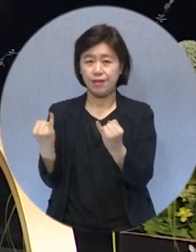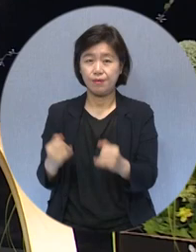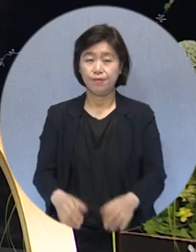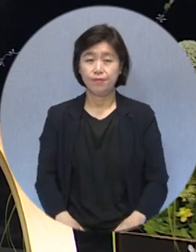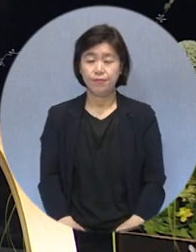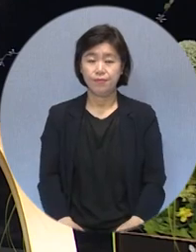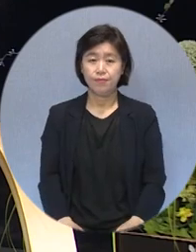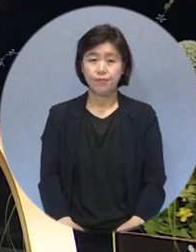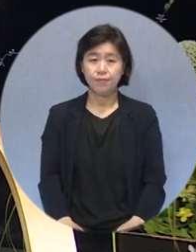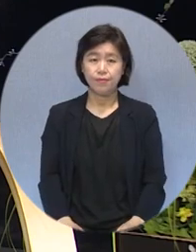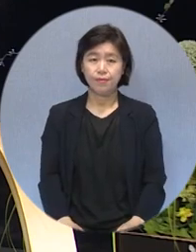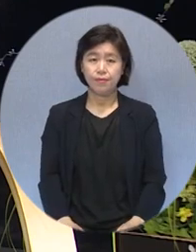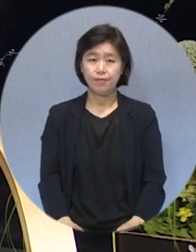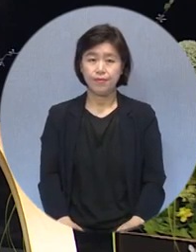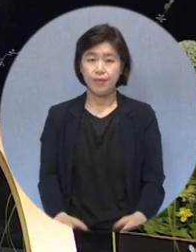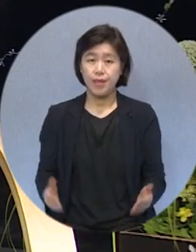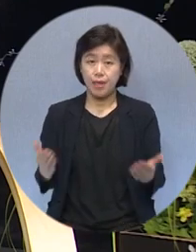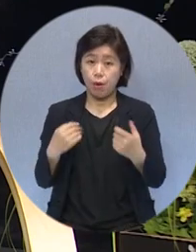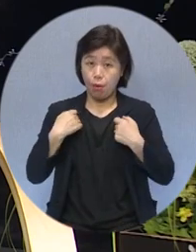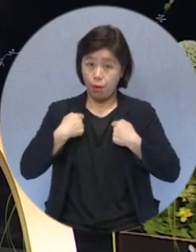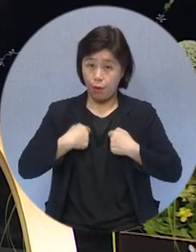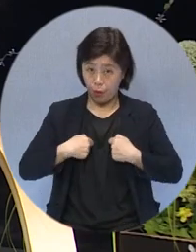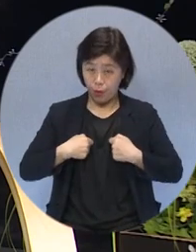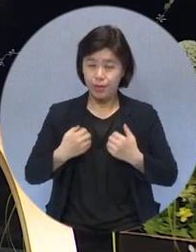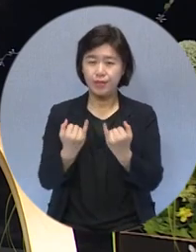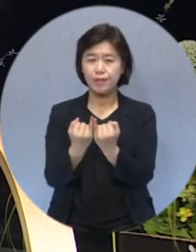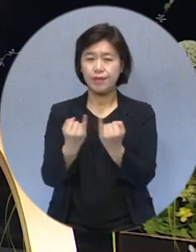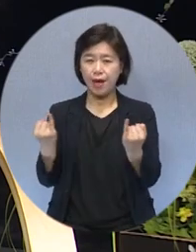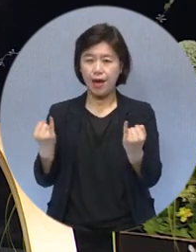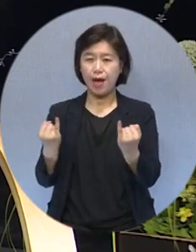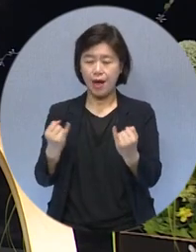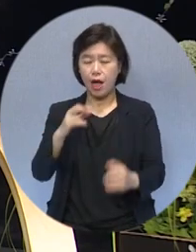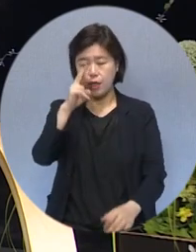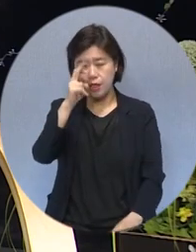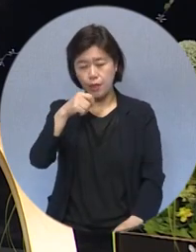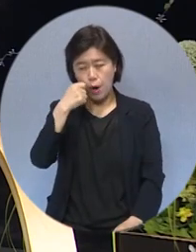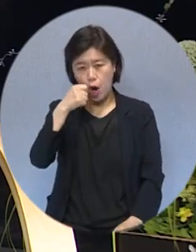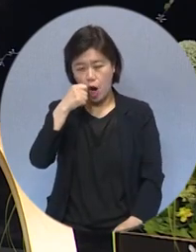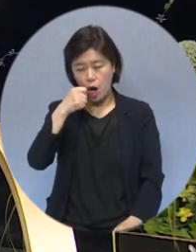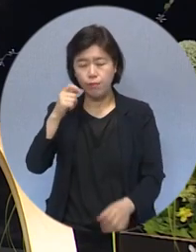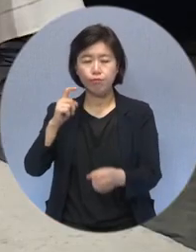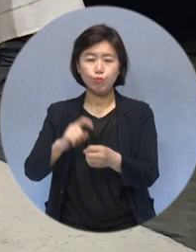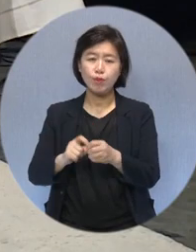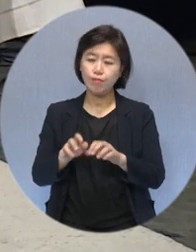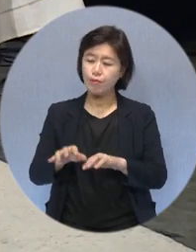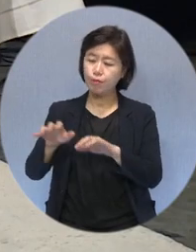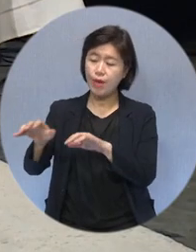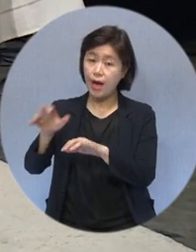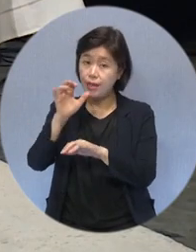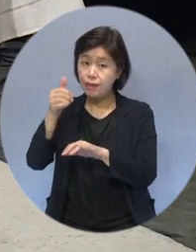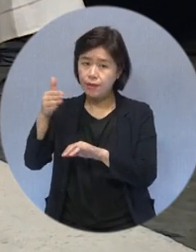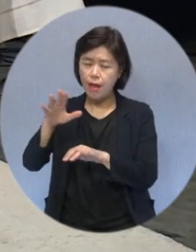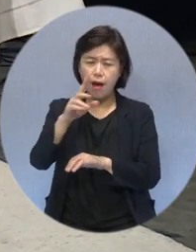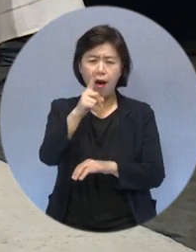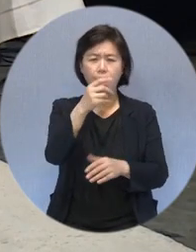꺄르륵대며 점심을 먹으러 가는 시간 한 처녀가 공장에 남습니다. 턱을 괴고